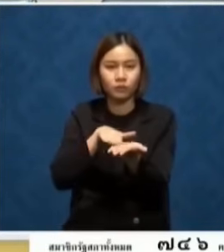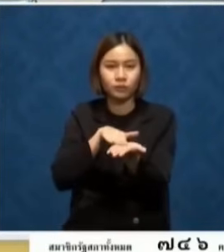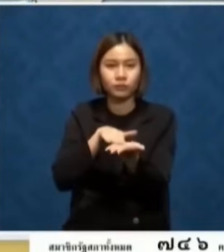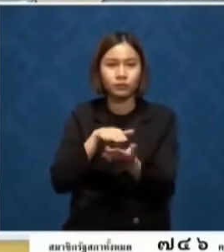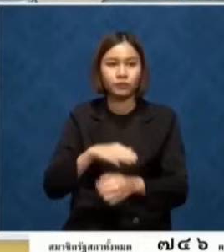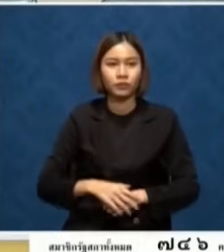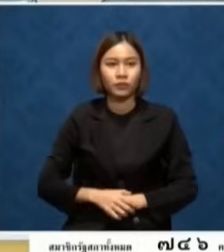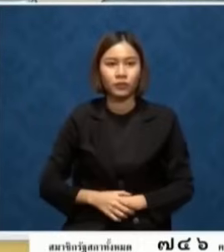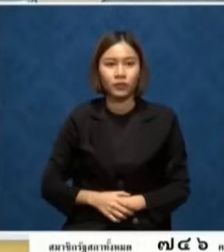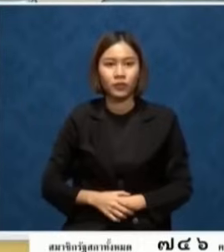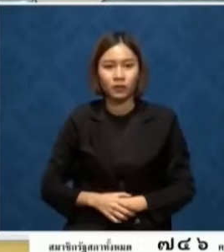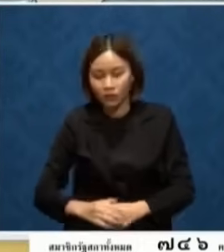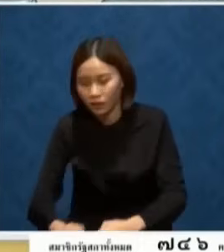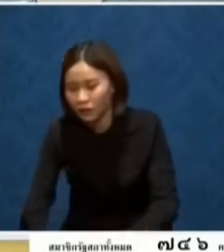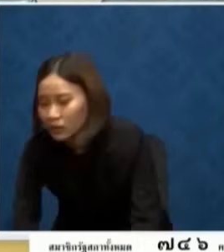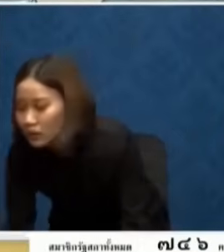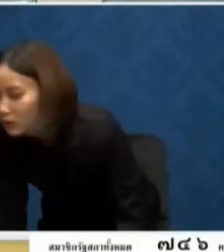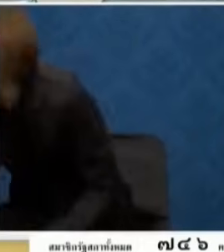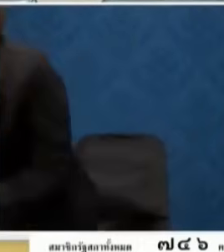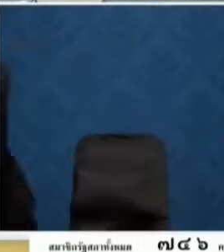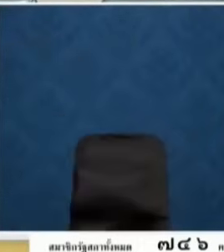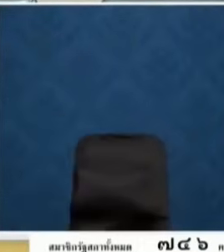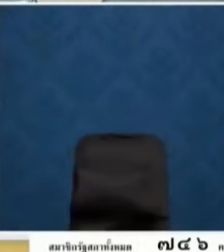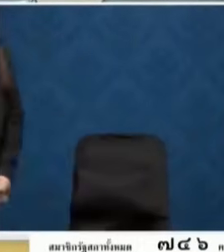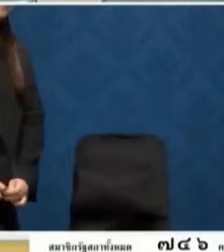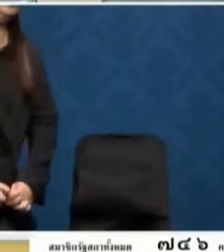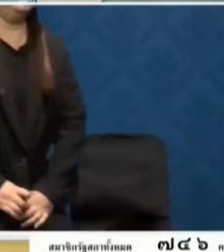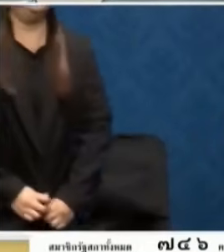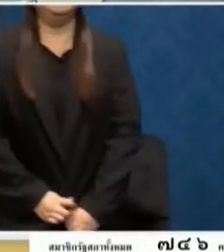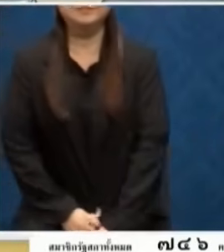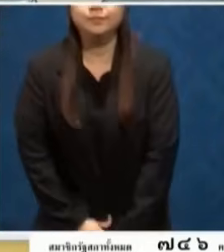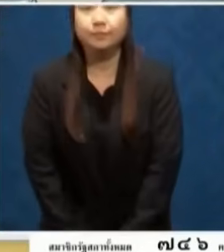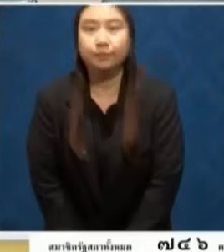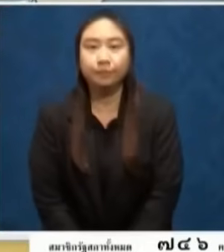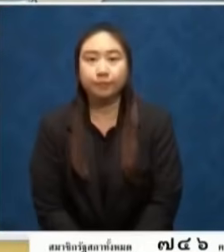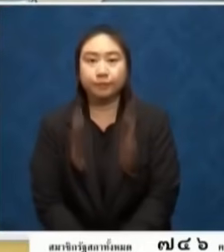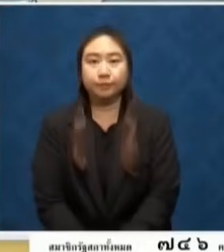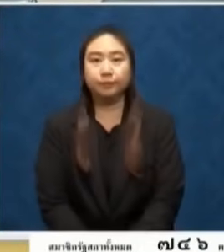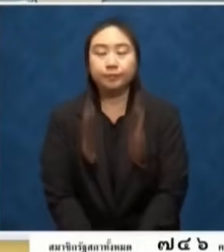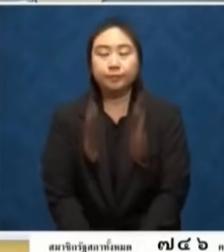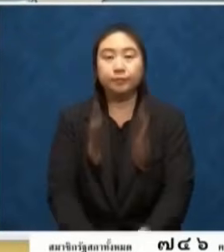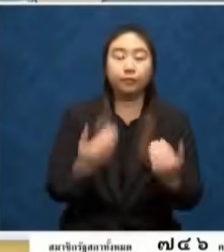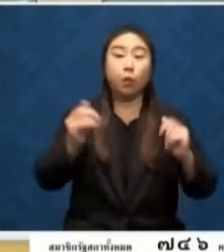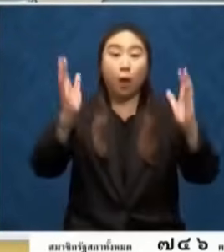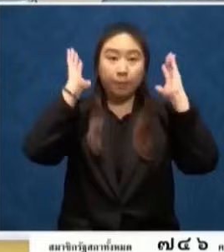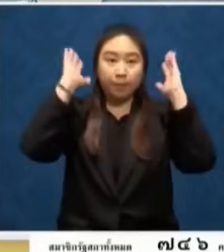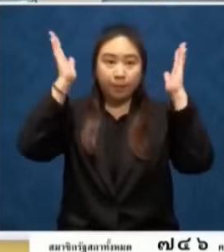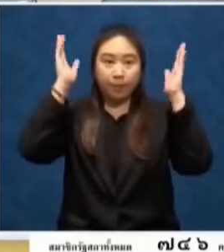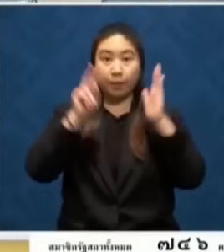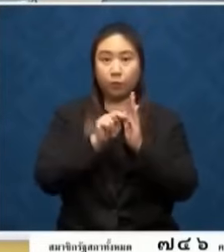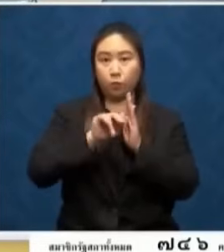ยในการอภิปรายนโยบายของรัฐบาล